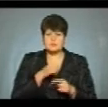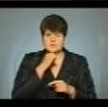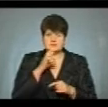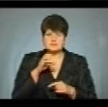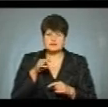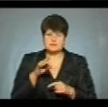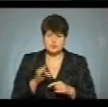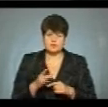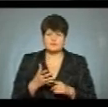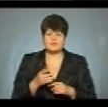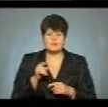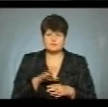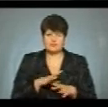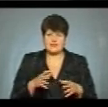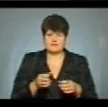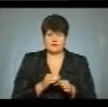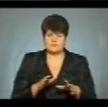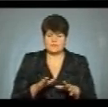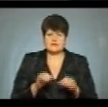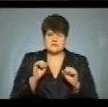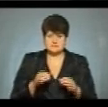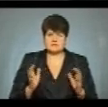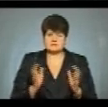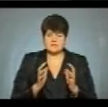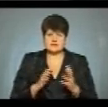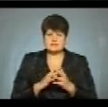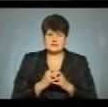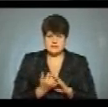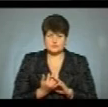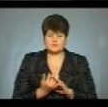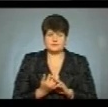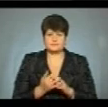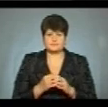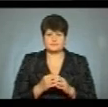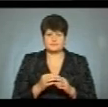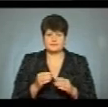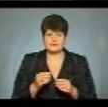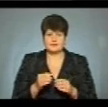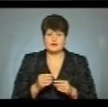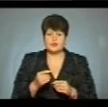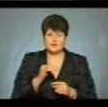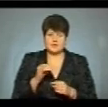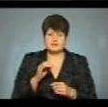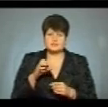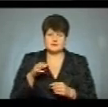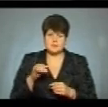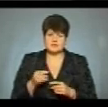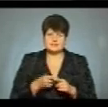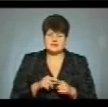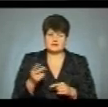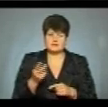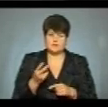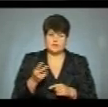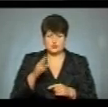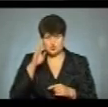безуспішно полювали, але він був невловимий і зумів зберегти сільську клітину Оун. Юліан і Степан Комарянський – це двоє чоловік